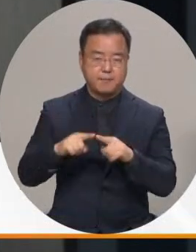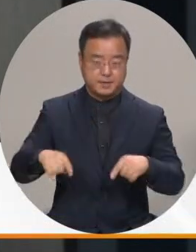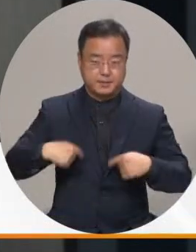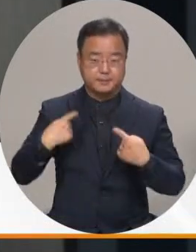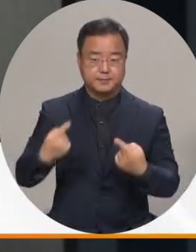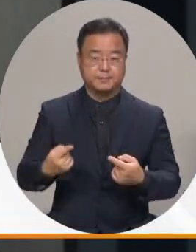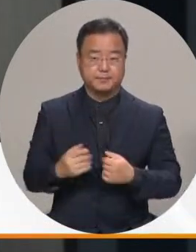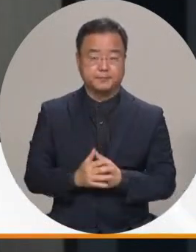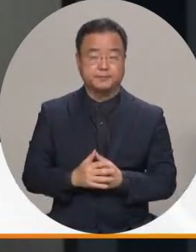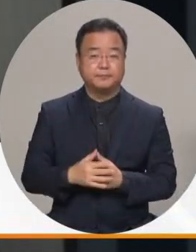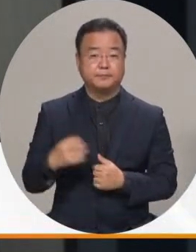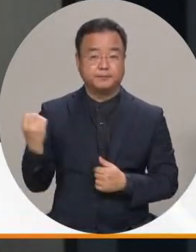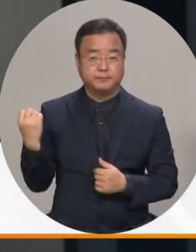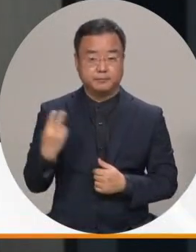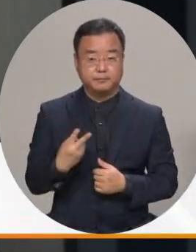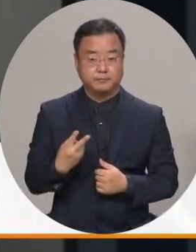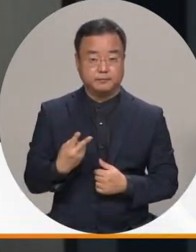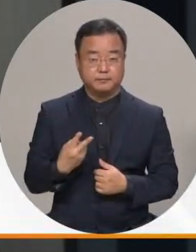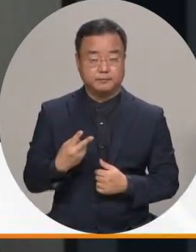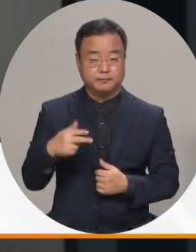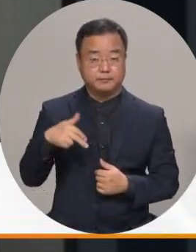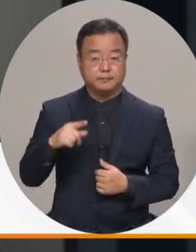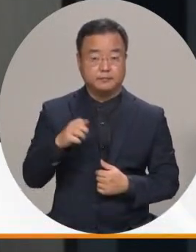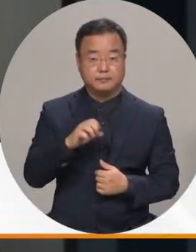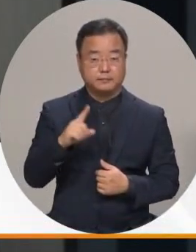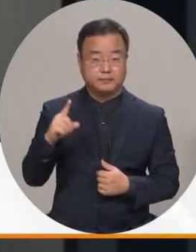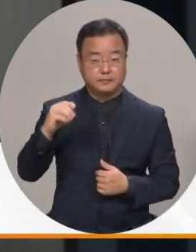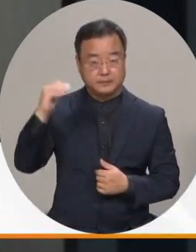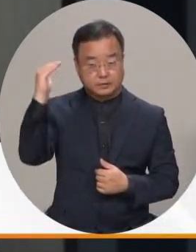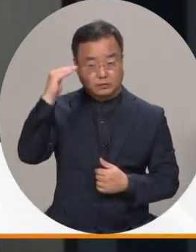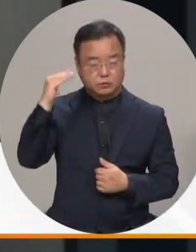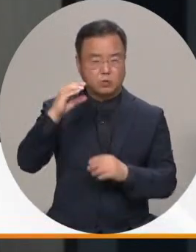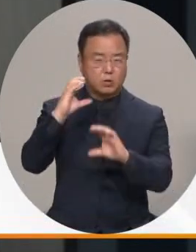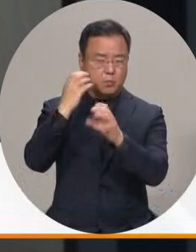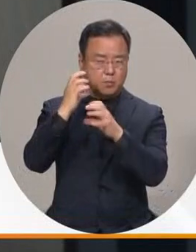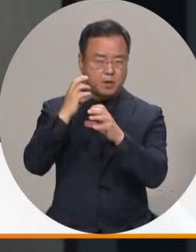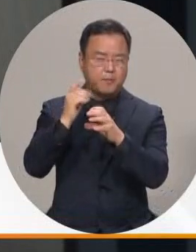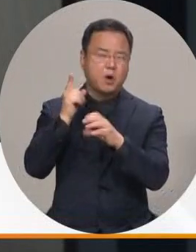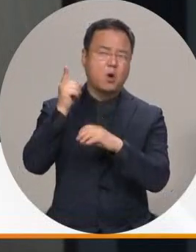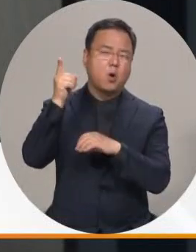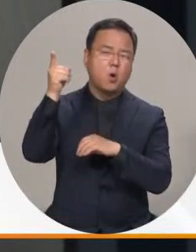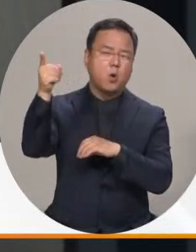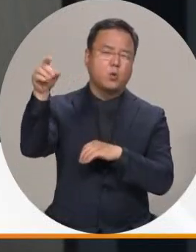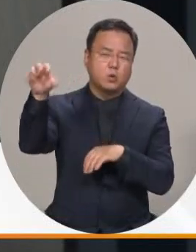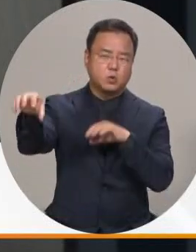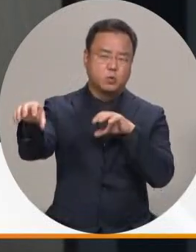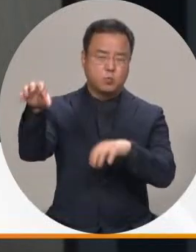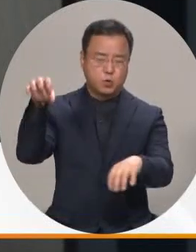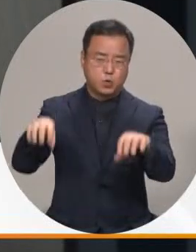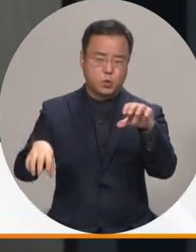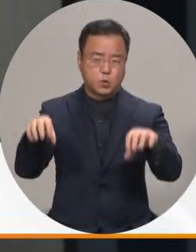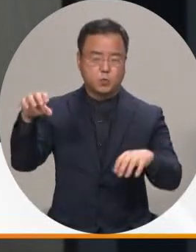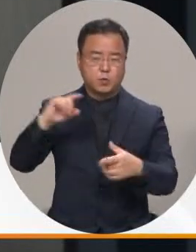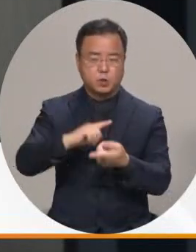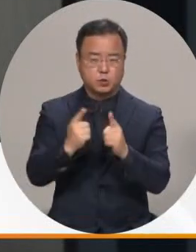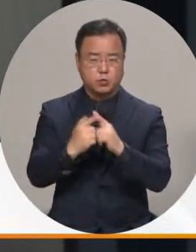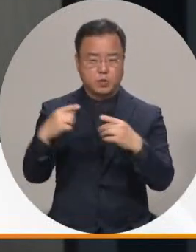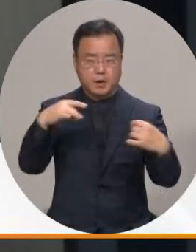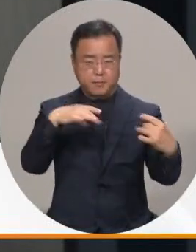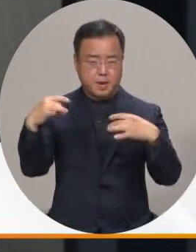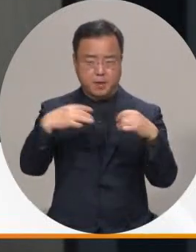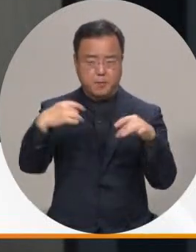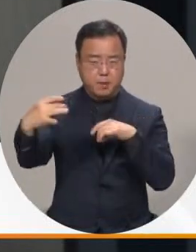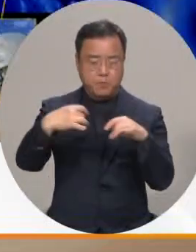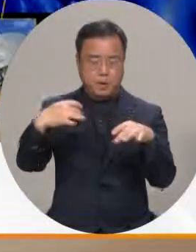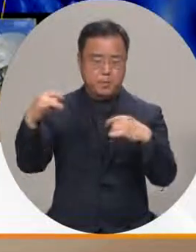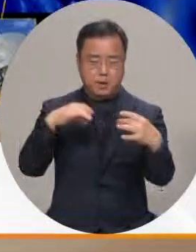했고요 뿐만이 아닙니다 전파간섭계 네트워크 망원경은 멀리 떨어진 위치에서 개별적으로 수신한 관측 데이터들을 어